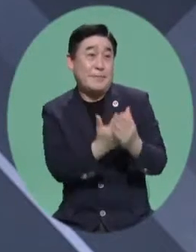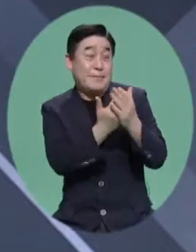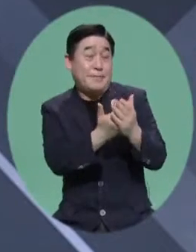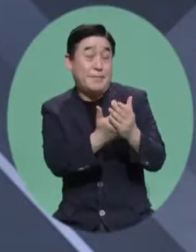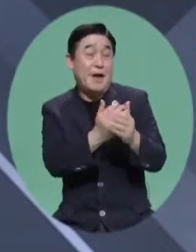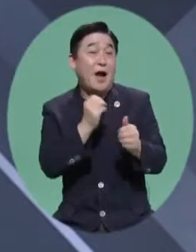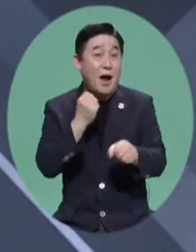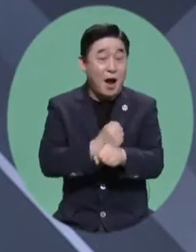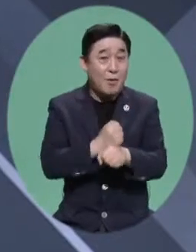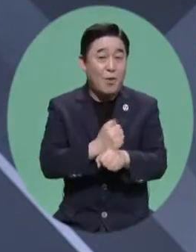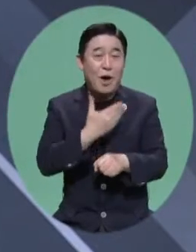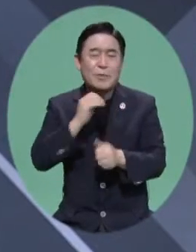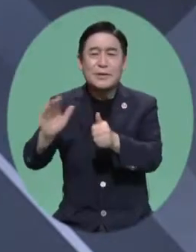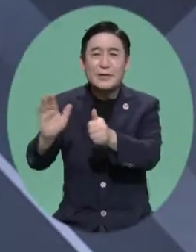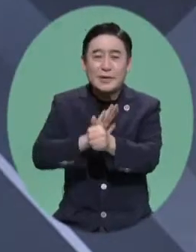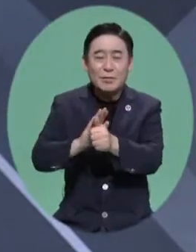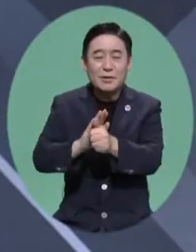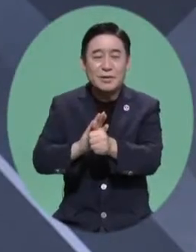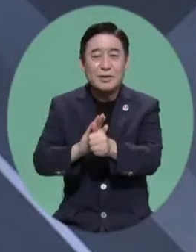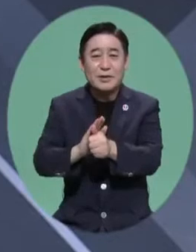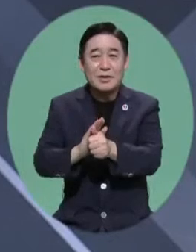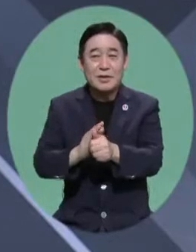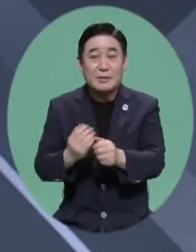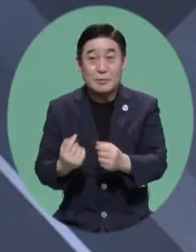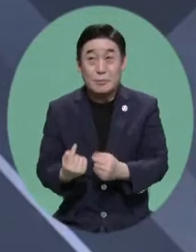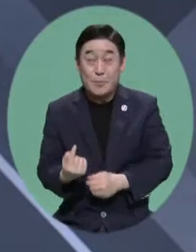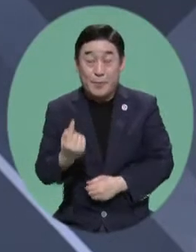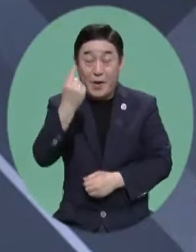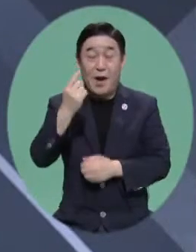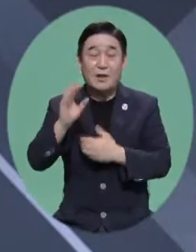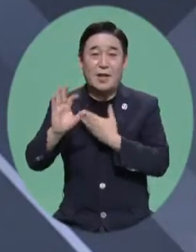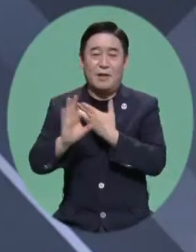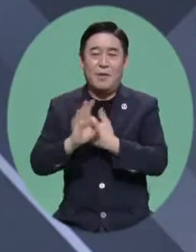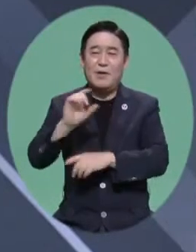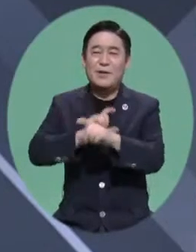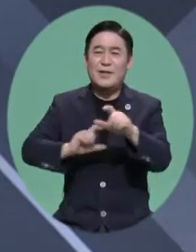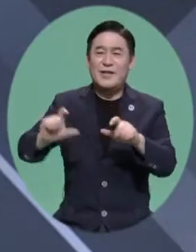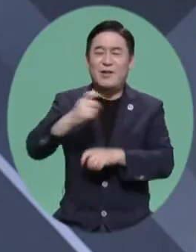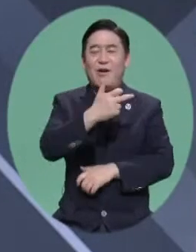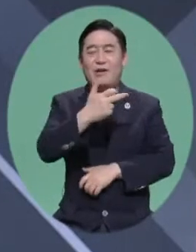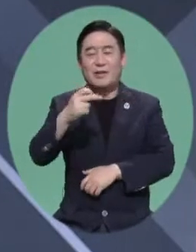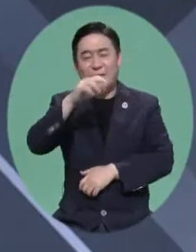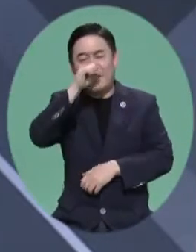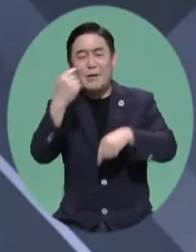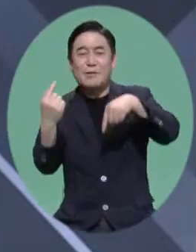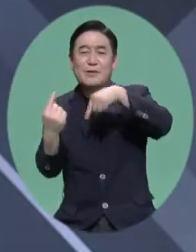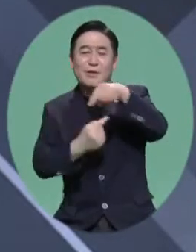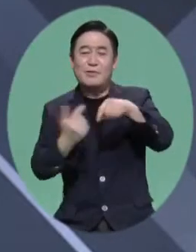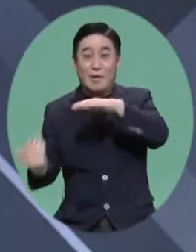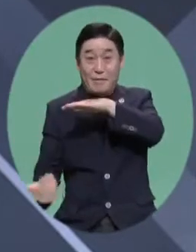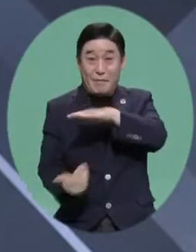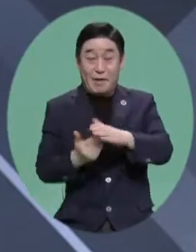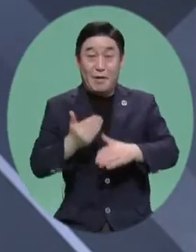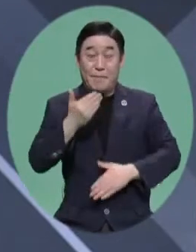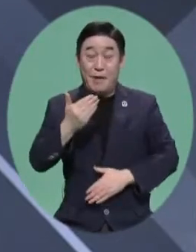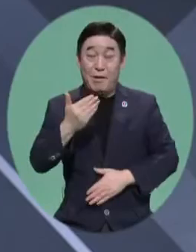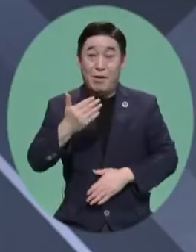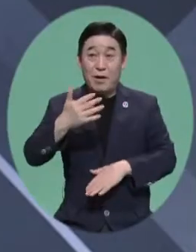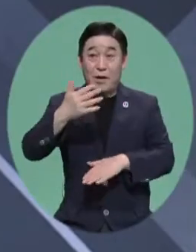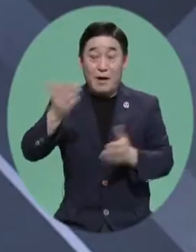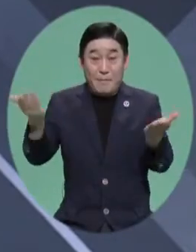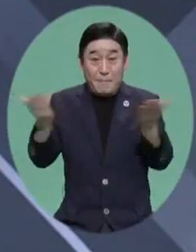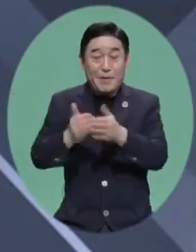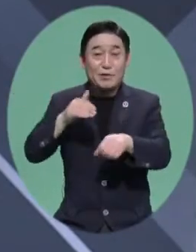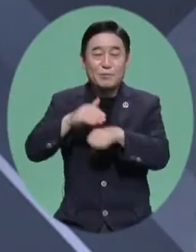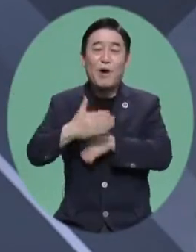과 아울러 복지서비스의 질을 제고 하면 더욱 큰 선순환을 일어날 수 있고 맞춤형